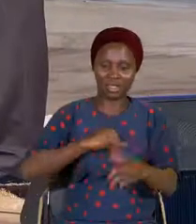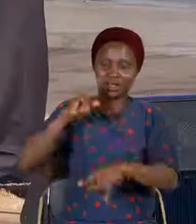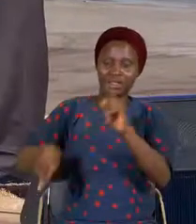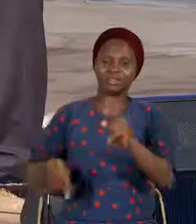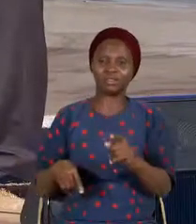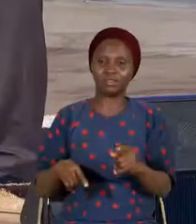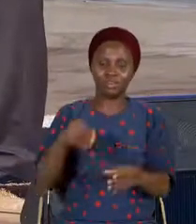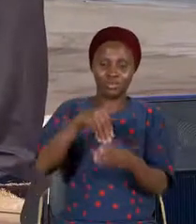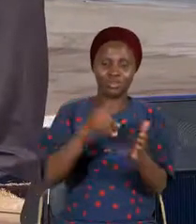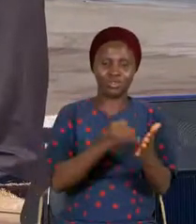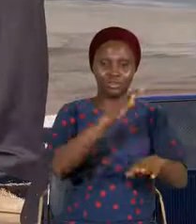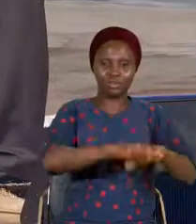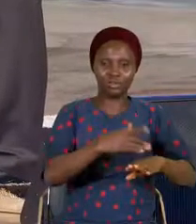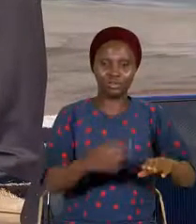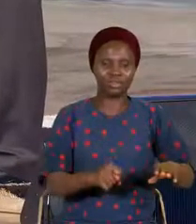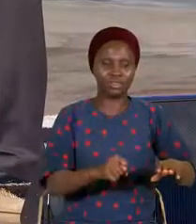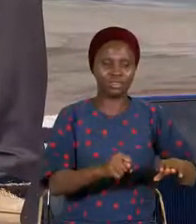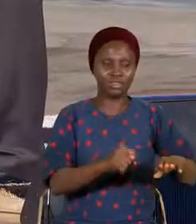les autres peuvent, mais moi pas moi,